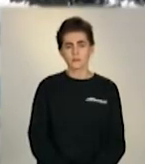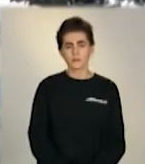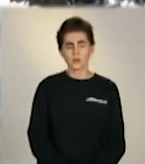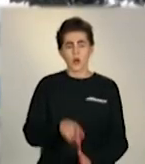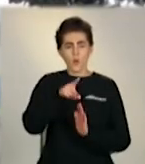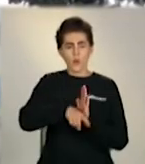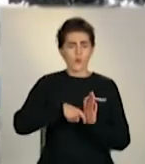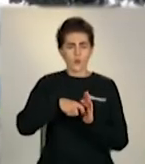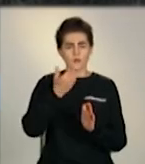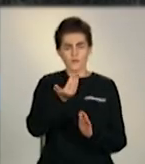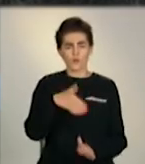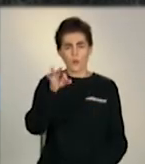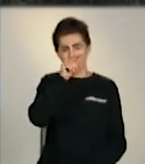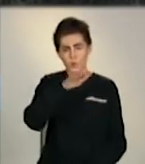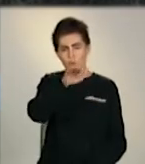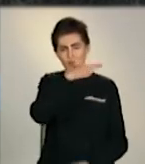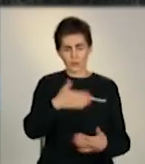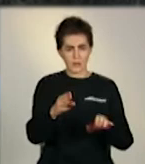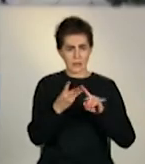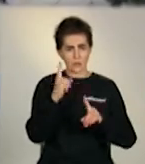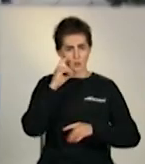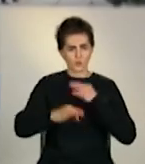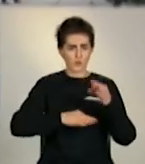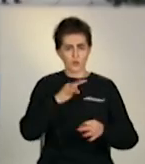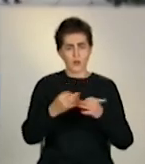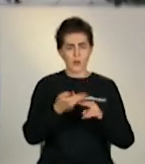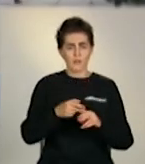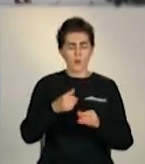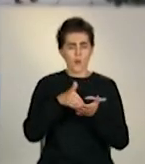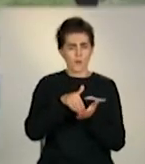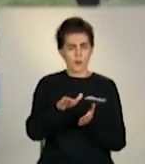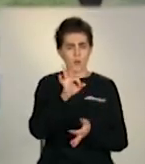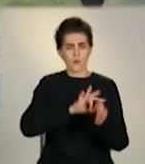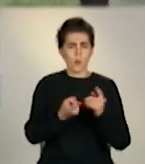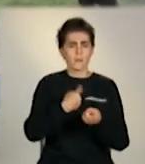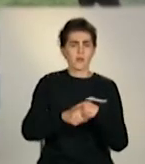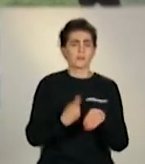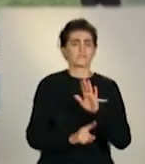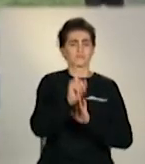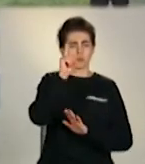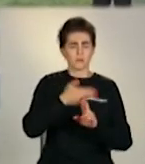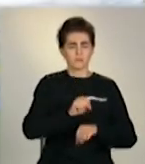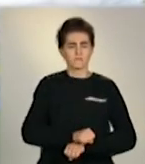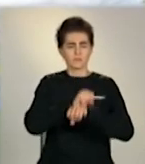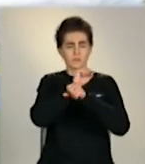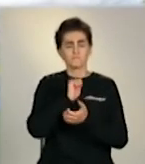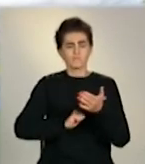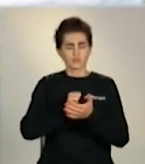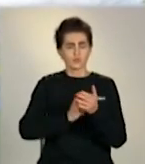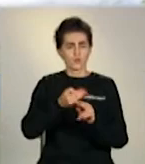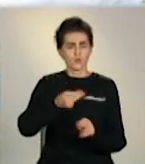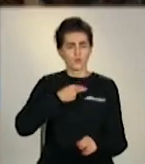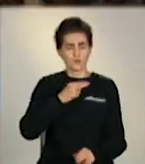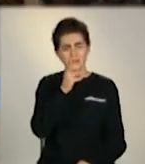Гірники на Луганщині вже третю добу відмовляються підійматися на поверхню. Страйкують через заборгону зарплатню.